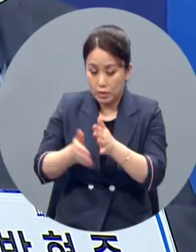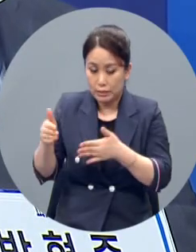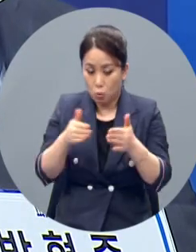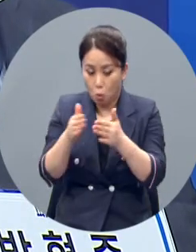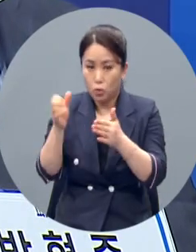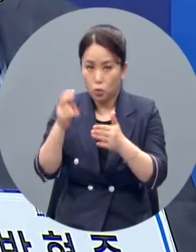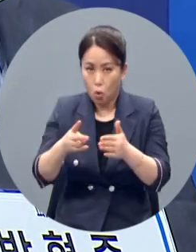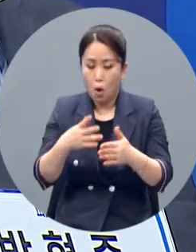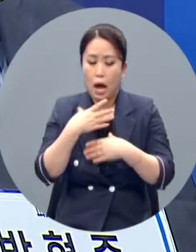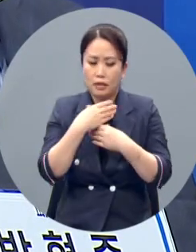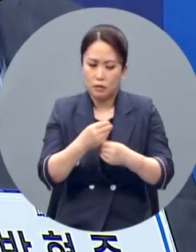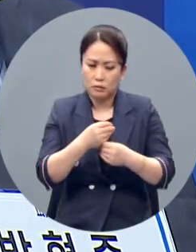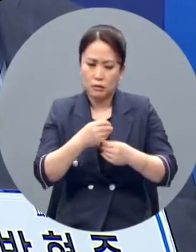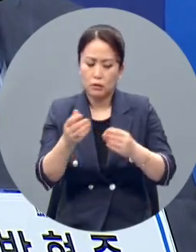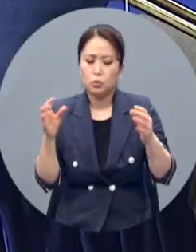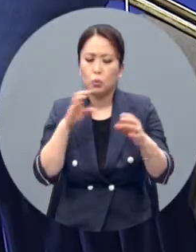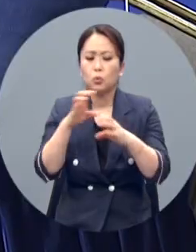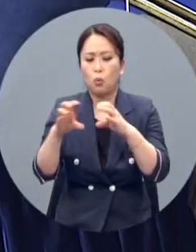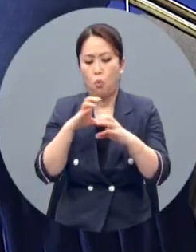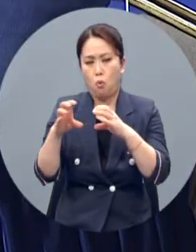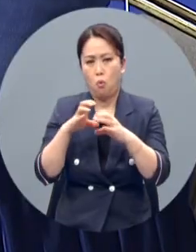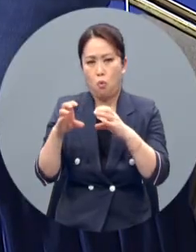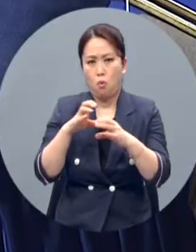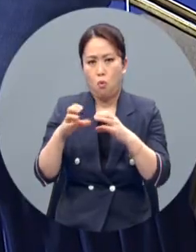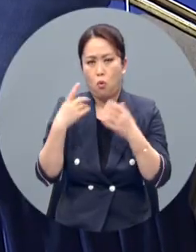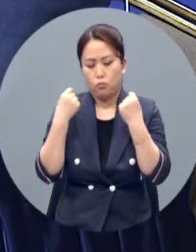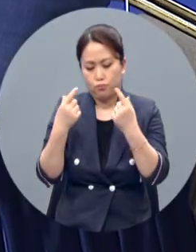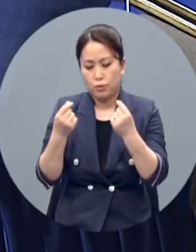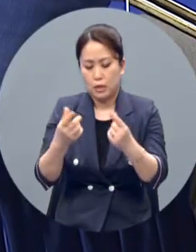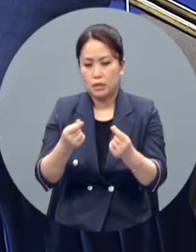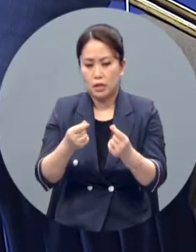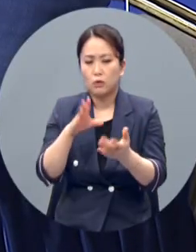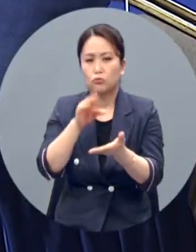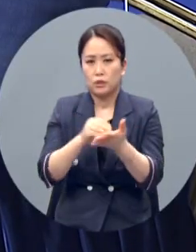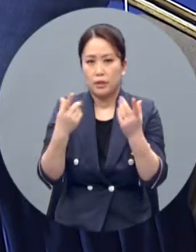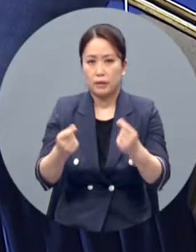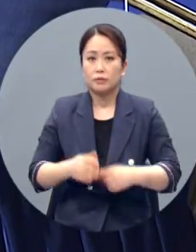부산시에 남은 과제 입니다 mbc 뉴스 윤 파란 입니다